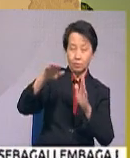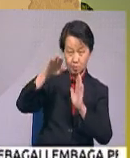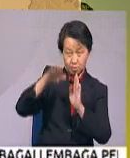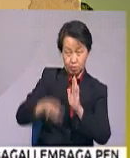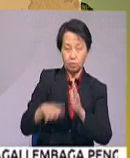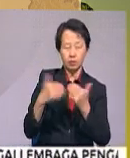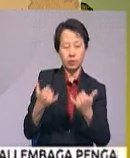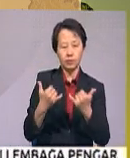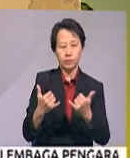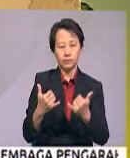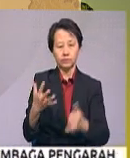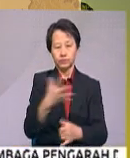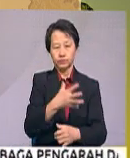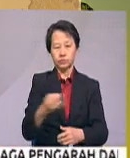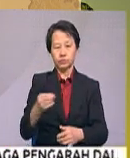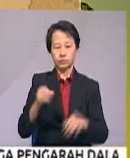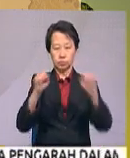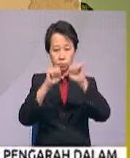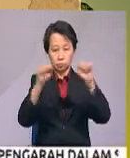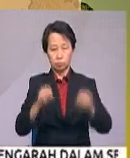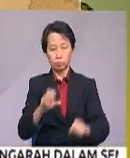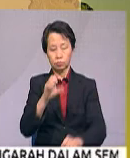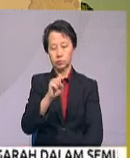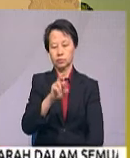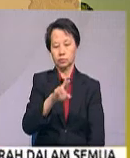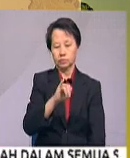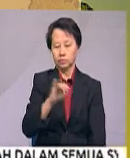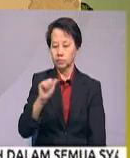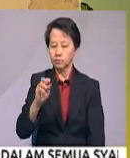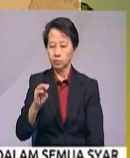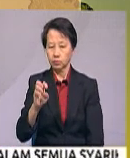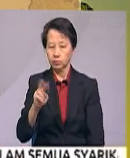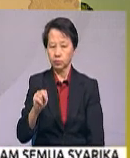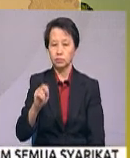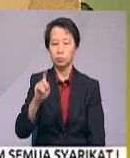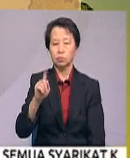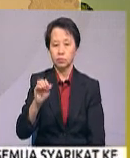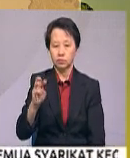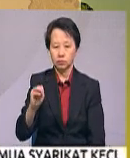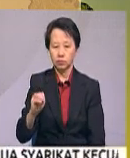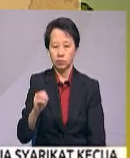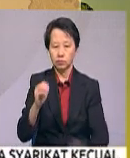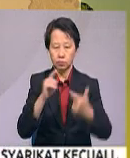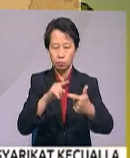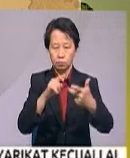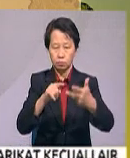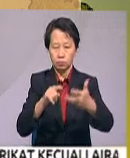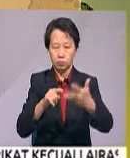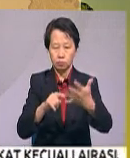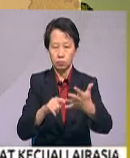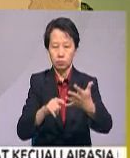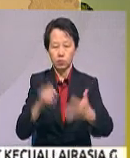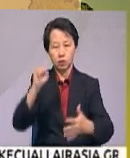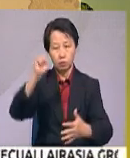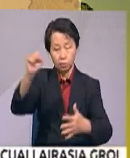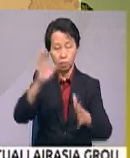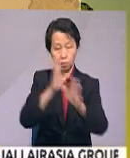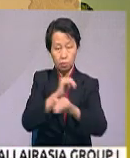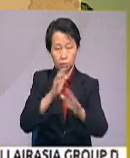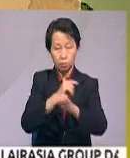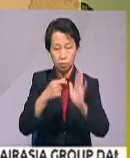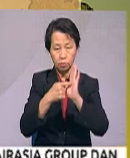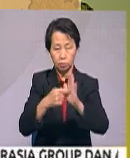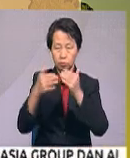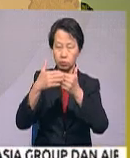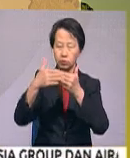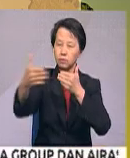ketika ini. Manakala stesen Seri Aman, Bintulu, Limbang, Kapit dan Kudat di negeri Sabah dan Sarawak mencatatkan